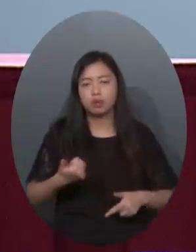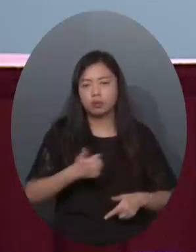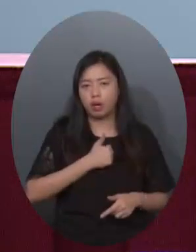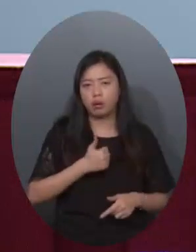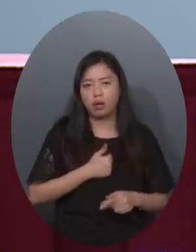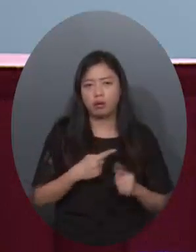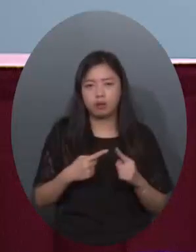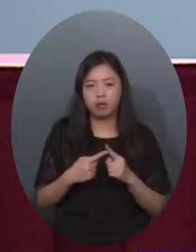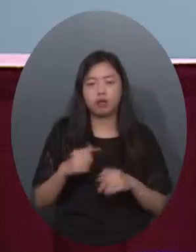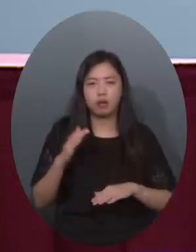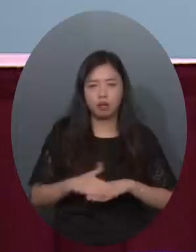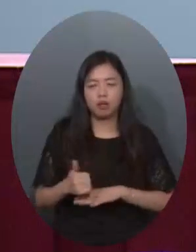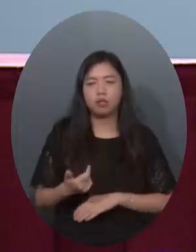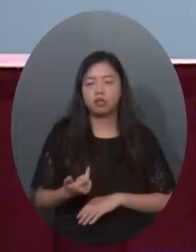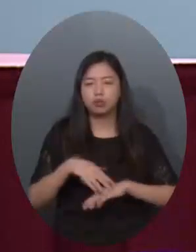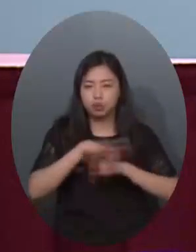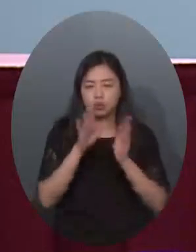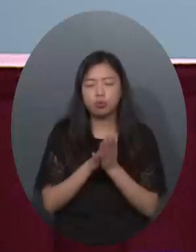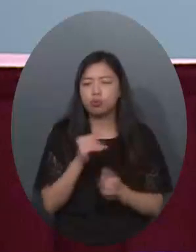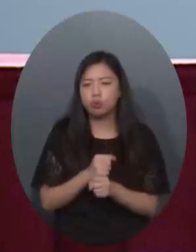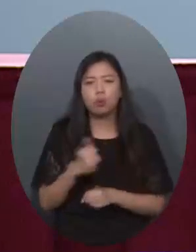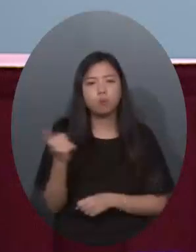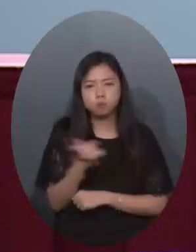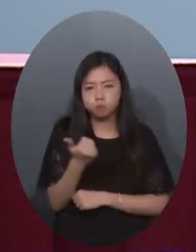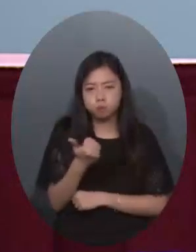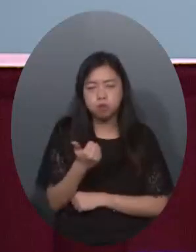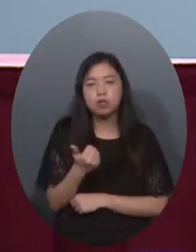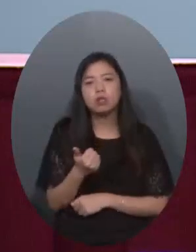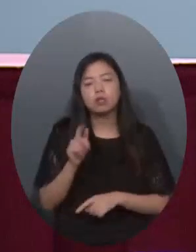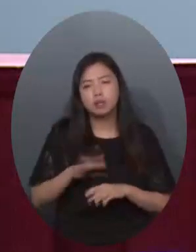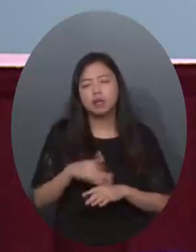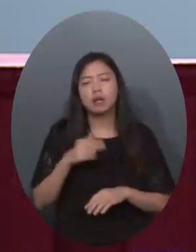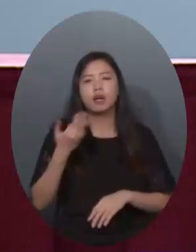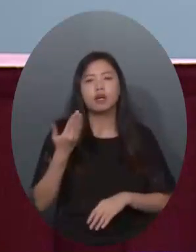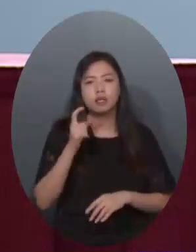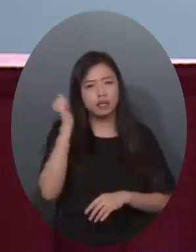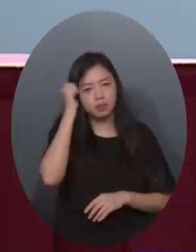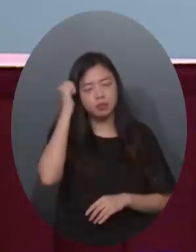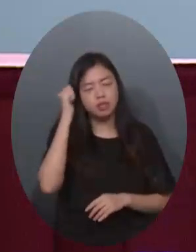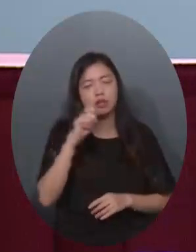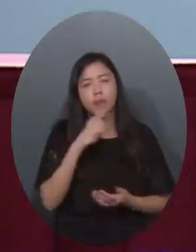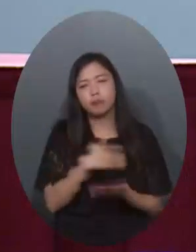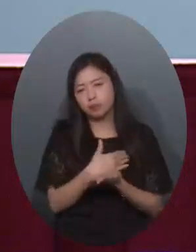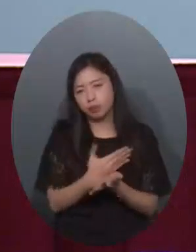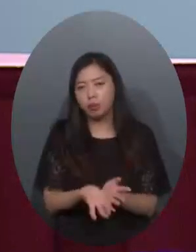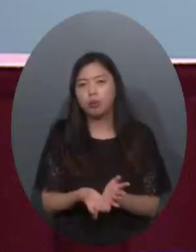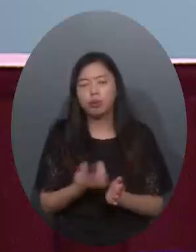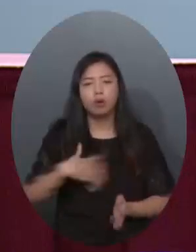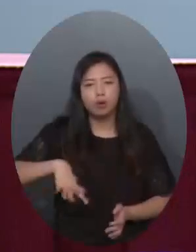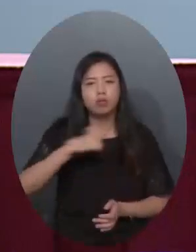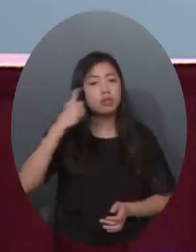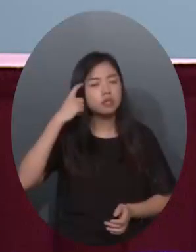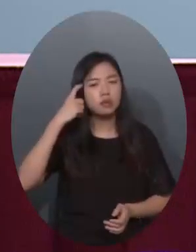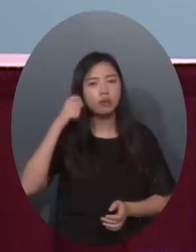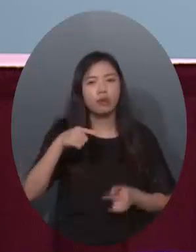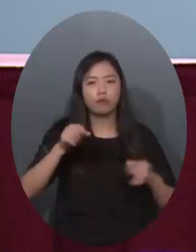的人力、財力去做這件事。但是無可否認，挑戰有很多。我們有大家都知道，